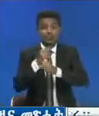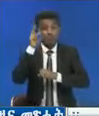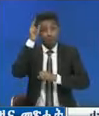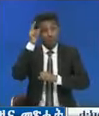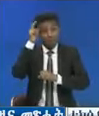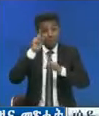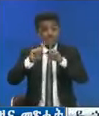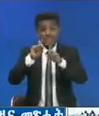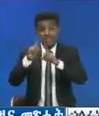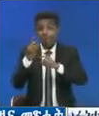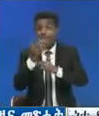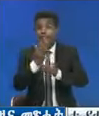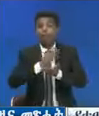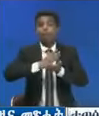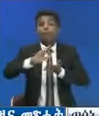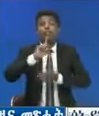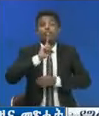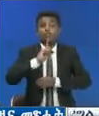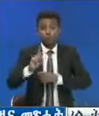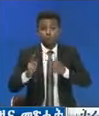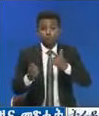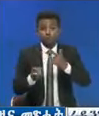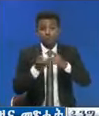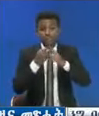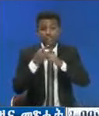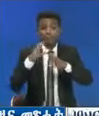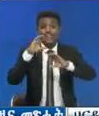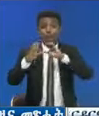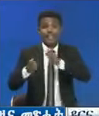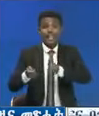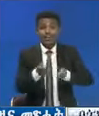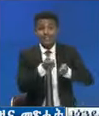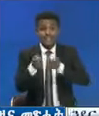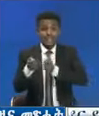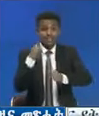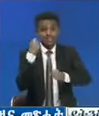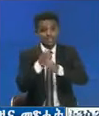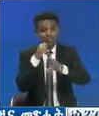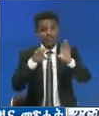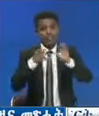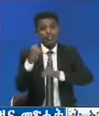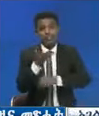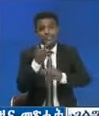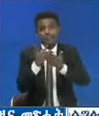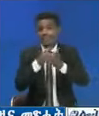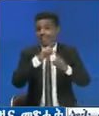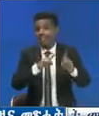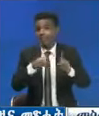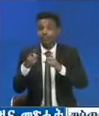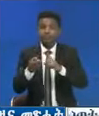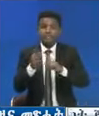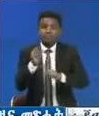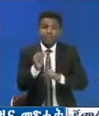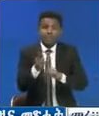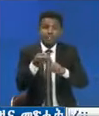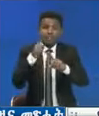በተለመደው መንገድ ማባረር ነው። ሁለተኛው በኬሚካል የሚርጭት ስራ መስራት ነው። ለዚህ ለኬሚካል ለጊዜው ያው መለስተኛ ኬሚካል አለ።